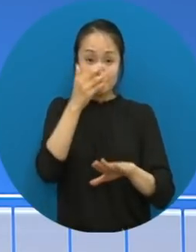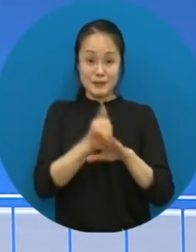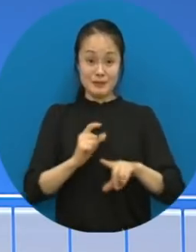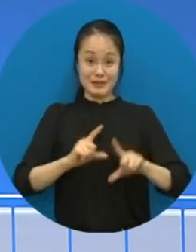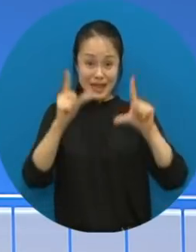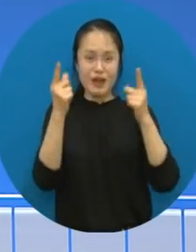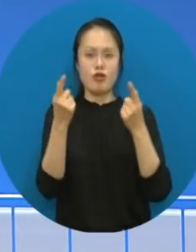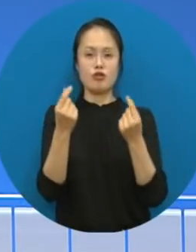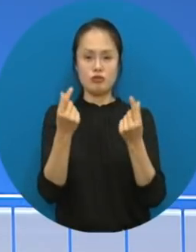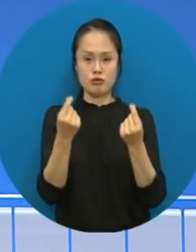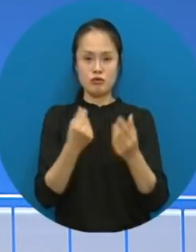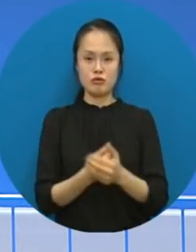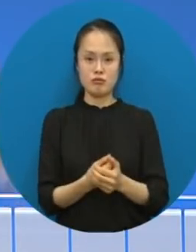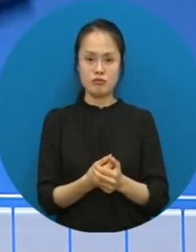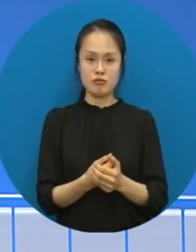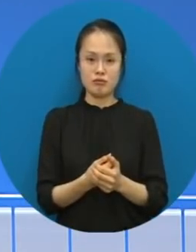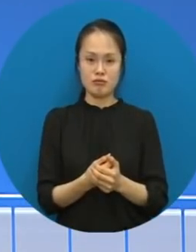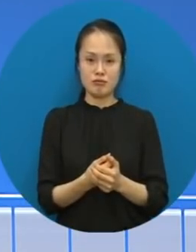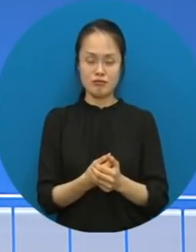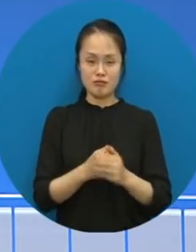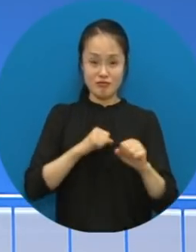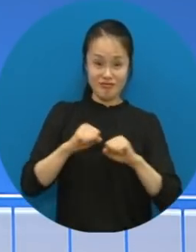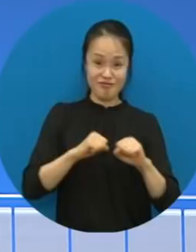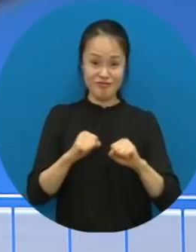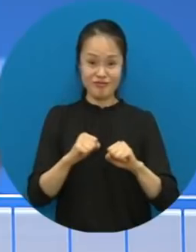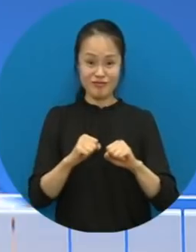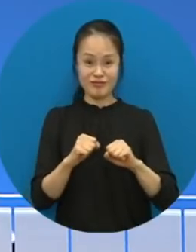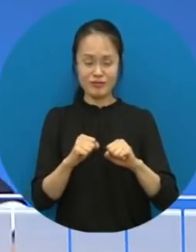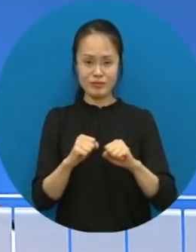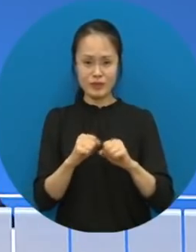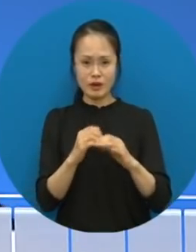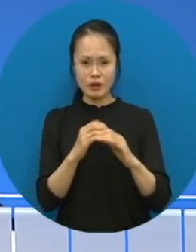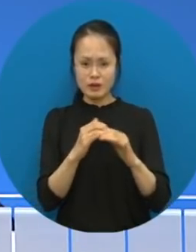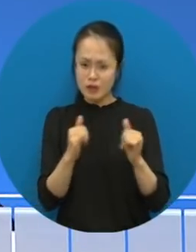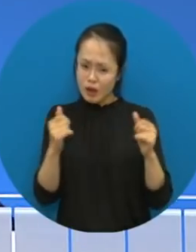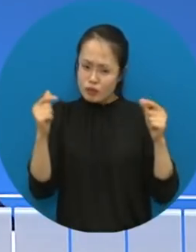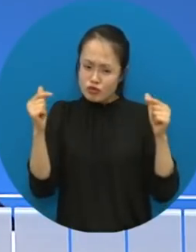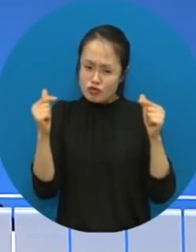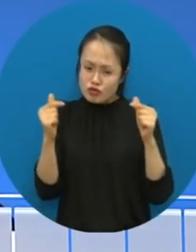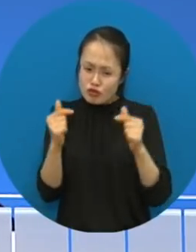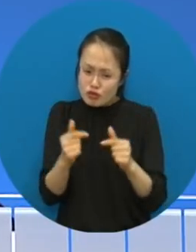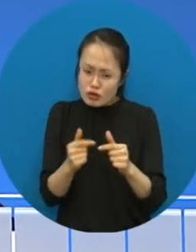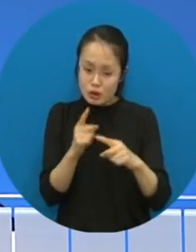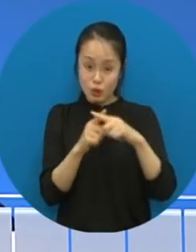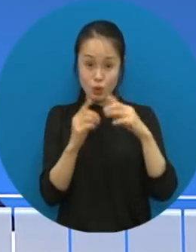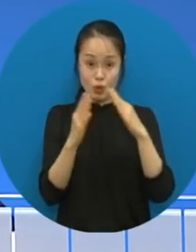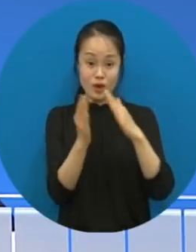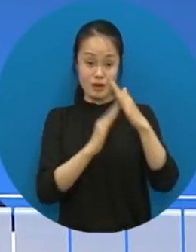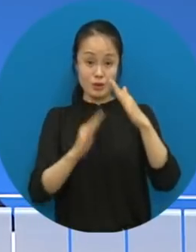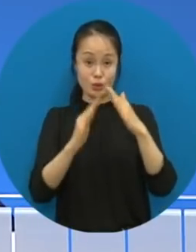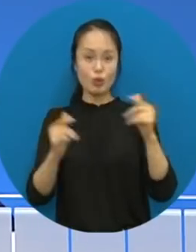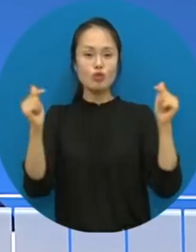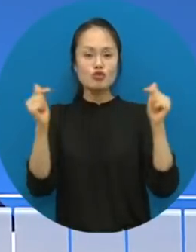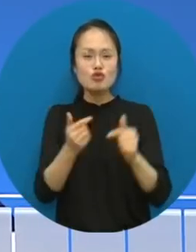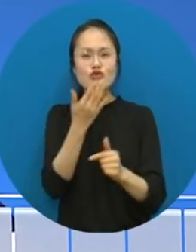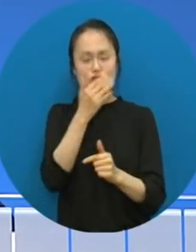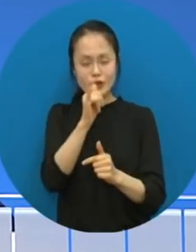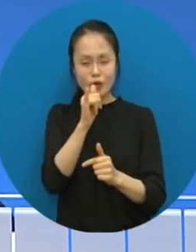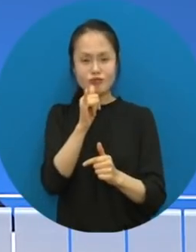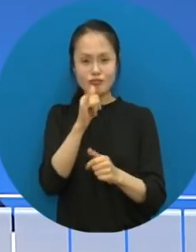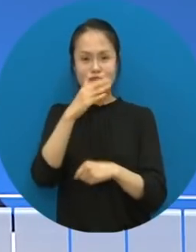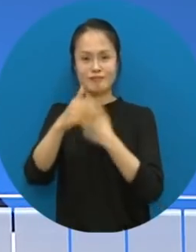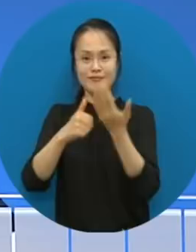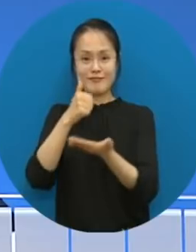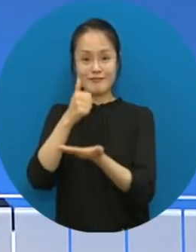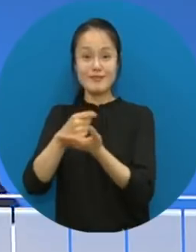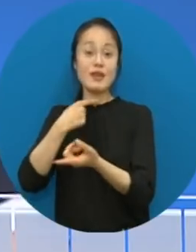때로 하나님이 원하시는 부흥은 줄어드는 것도 부흥이다라고 외쳤습니다. 아멘이 없죠? 네.